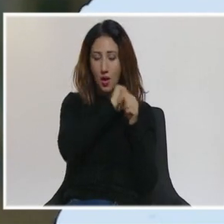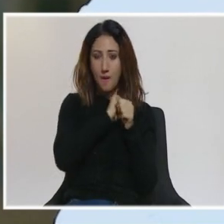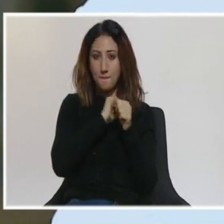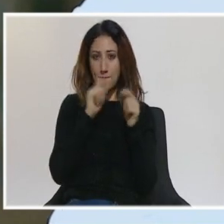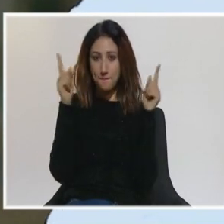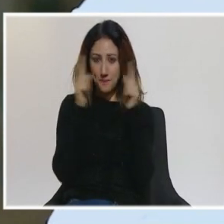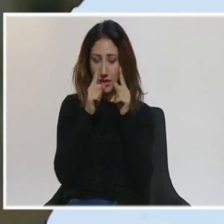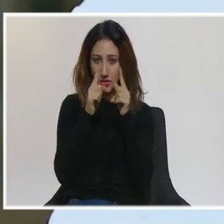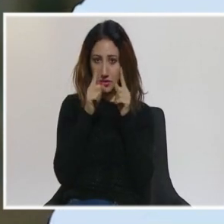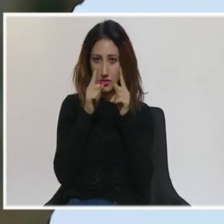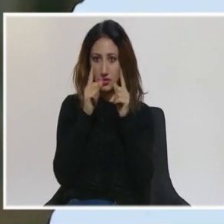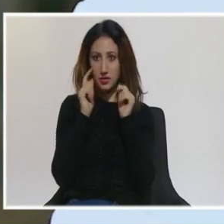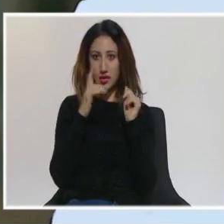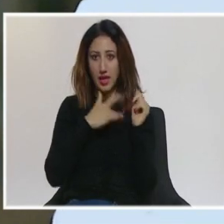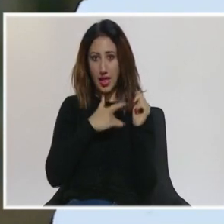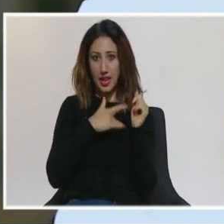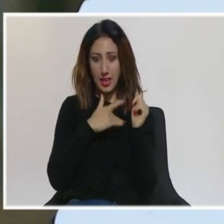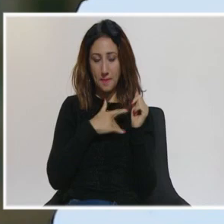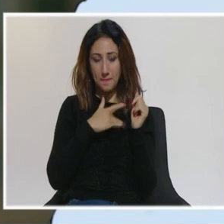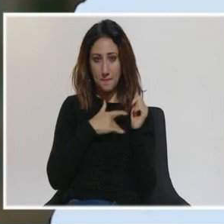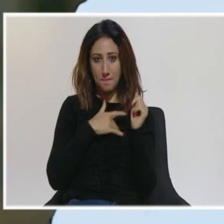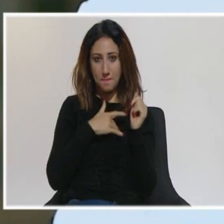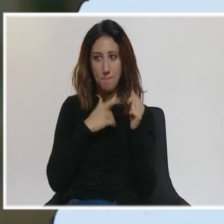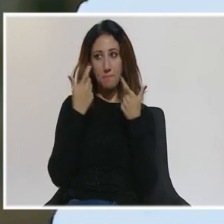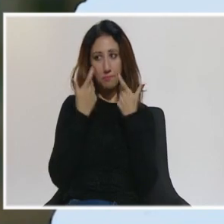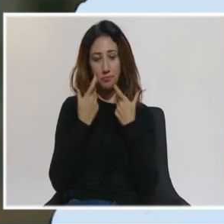باختصار قلبي مل الانتظار،